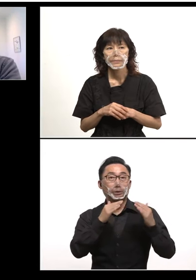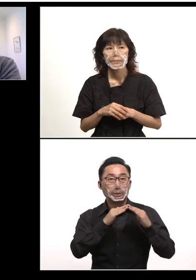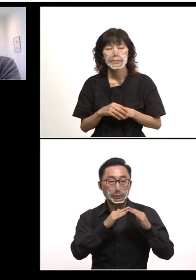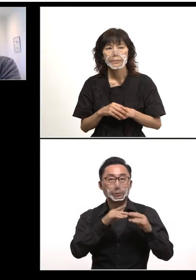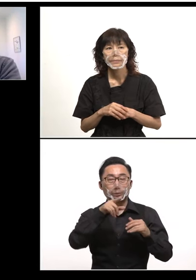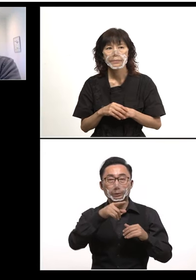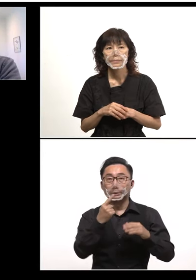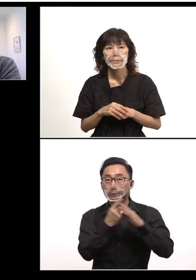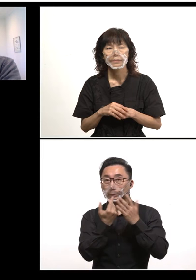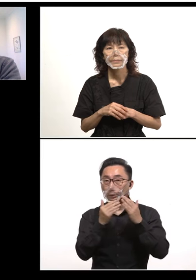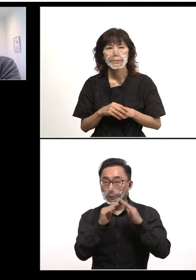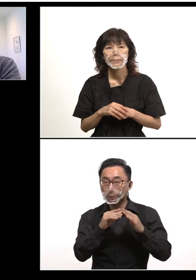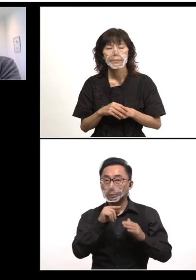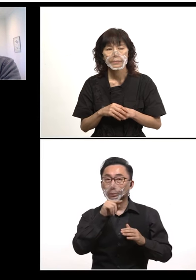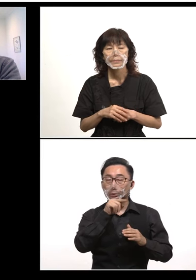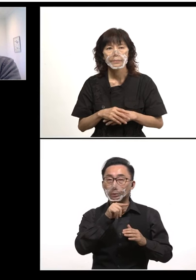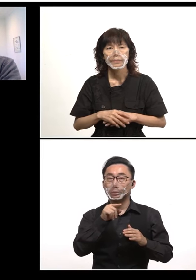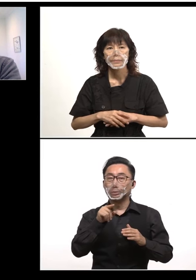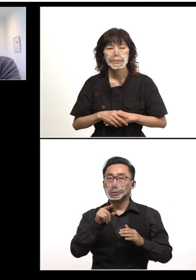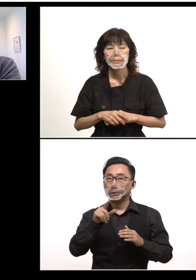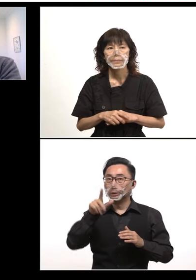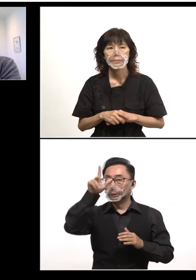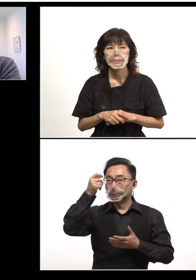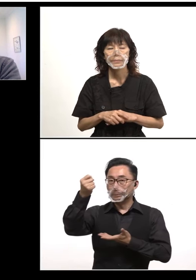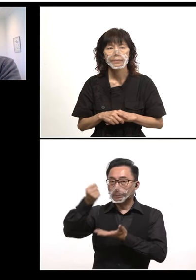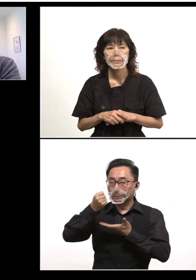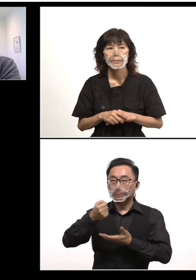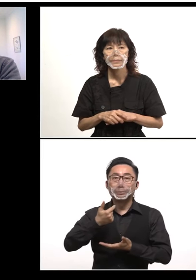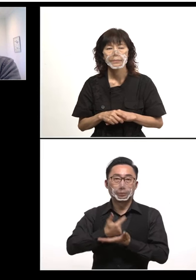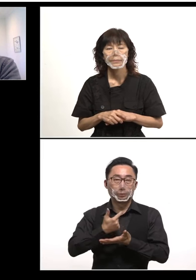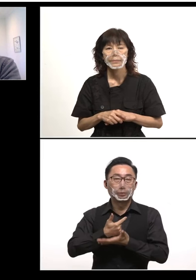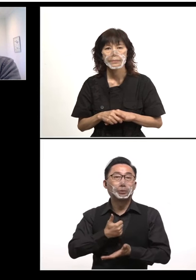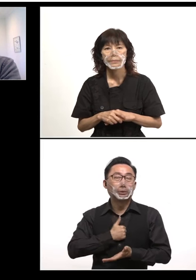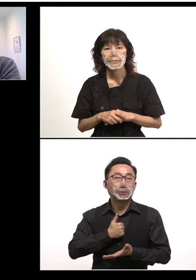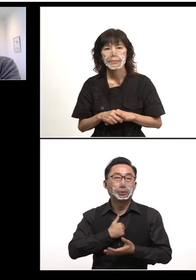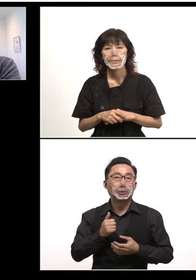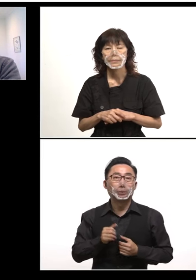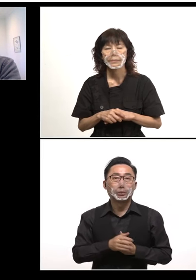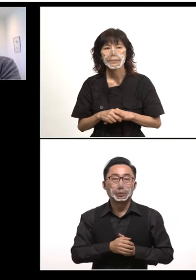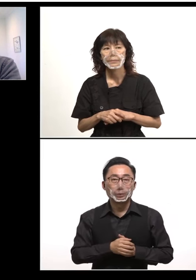殊學校咧，香港相對個資源都豐富嘅，咁啊因為都好多唔同嘅